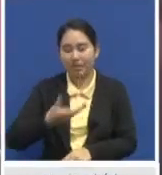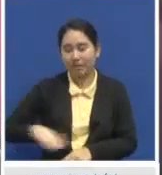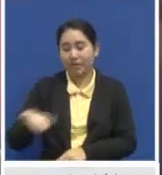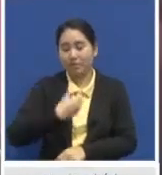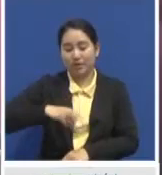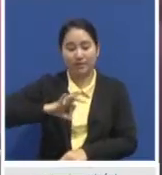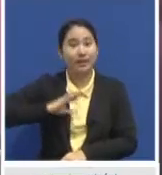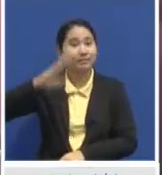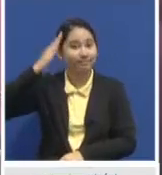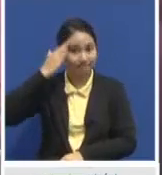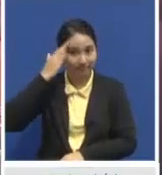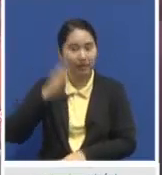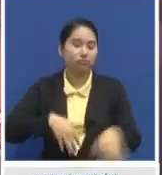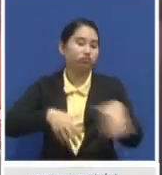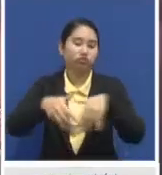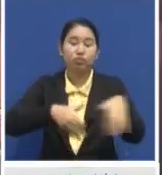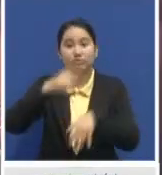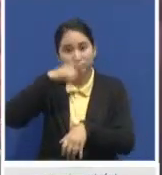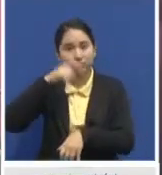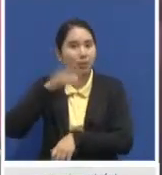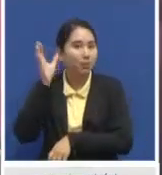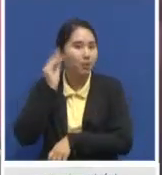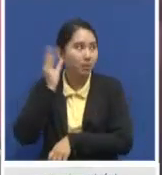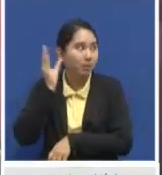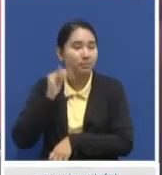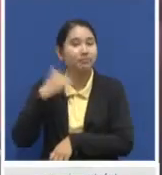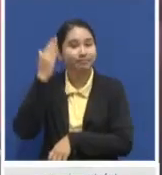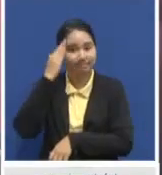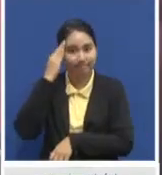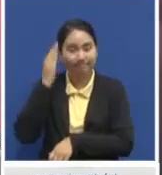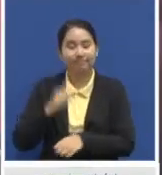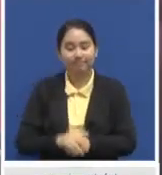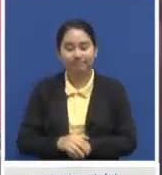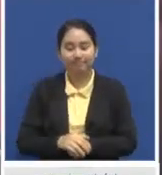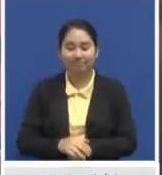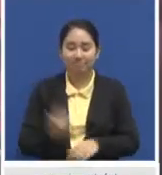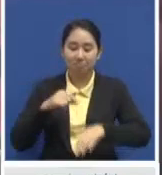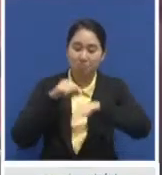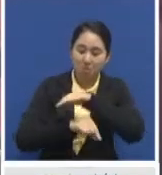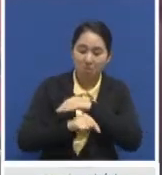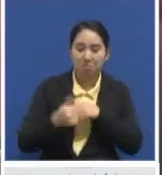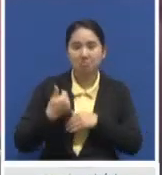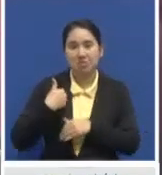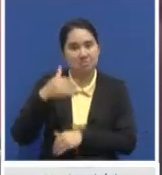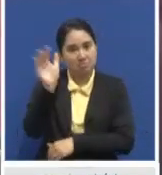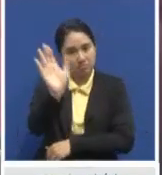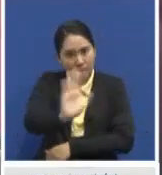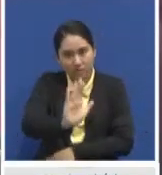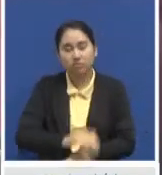กได้ทราบหรือว่าทางพี่น้องประชาชนที่รับฟังอยู่ทางบ้านจะได้ทราบว่าทุจริตมีไม่ได้แล้วทุก